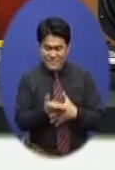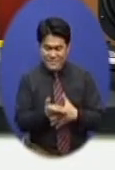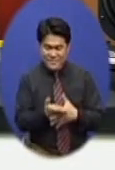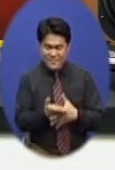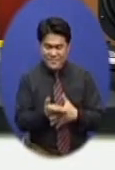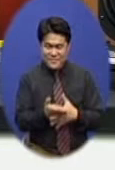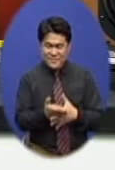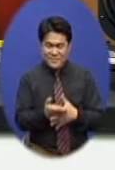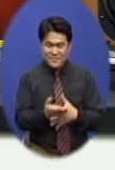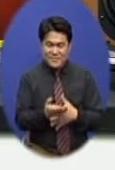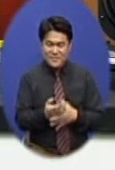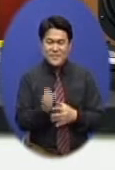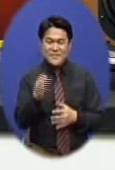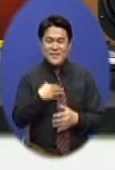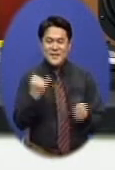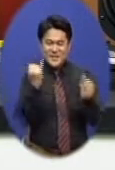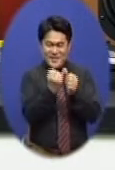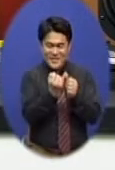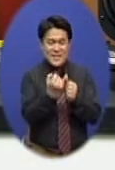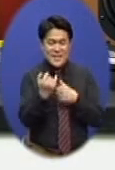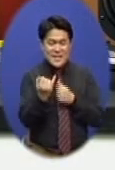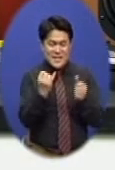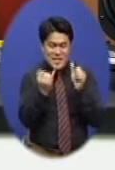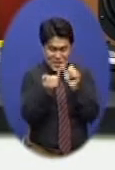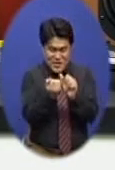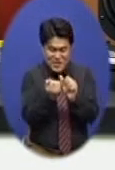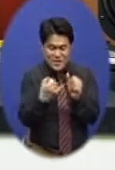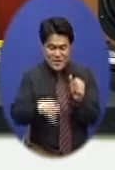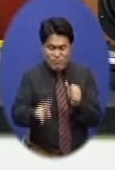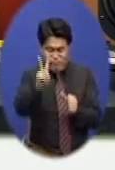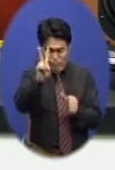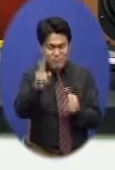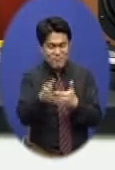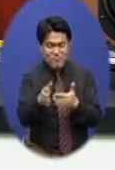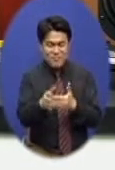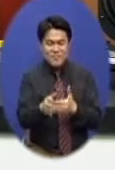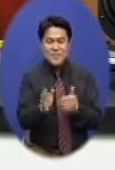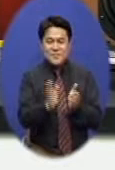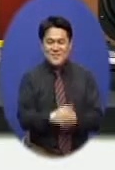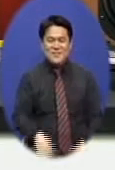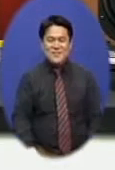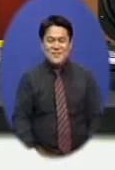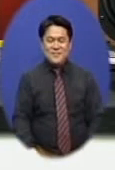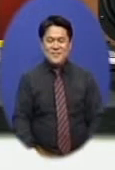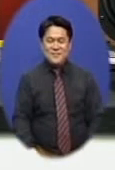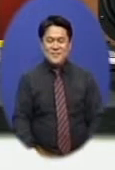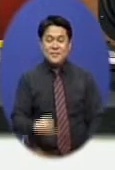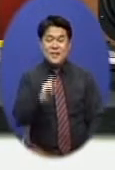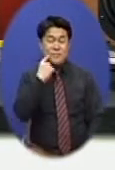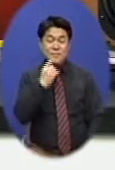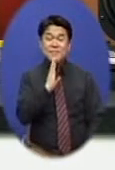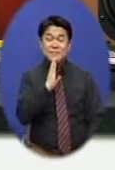장가 가서 딸 둘 낳았어요. 아. 제가. 네, 아니, 근데 딸들이 막 예쁘잖아요. 애교도 많고. 아버지가 둘 낳았대. 그럼요. 예.